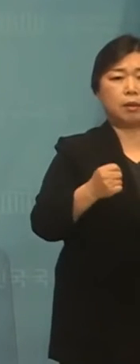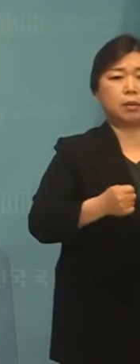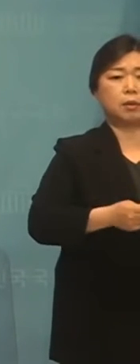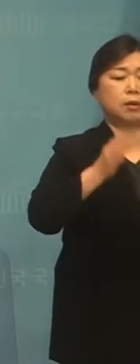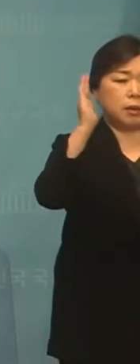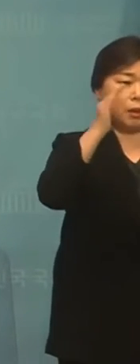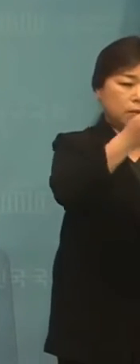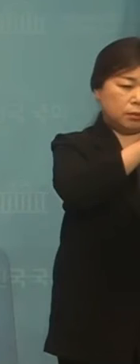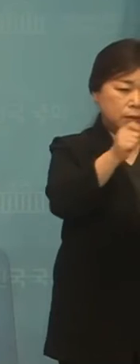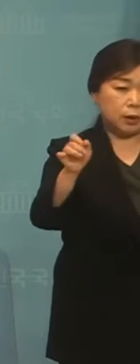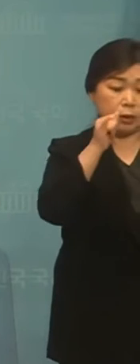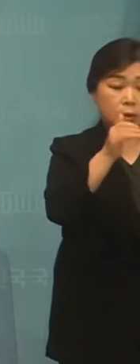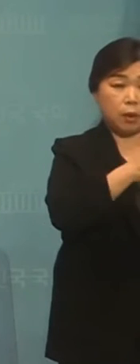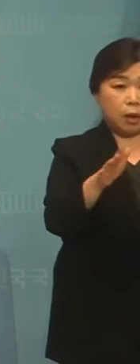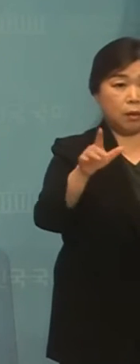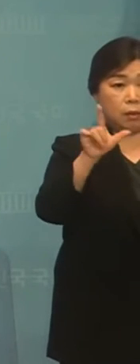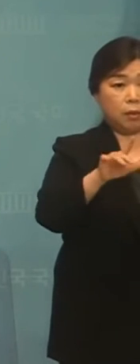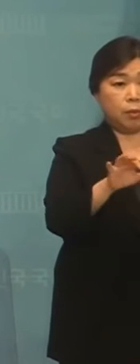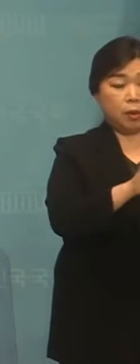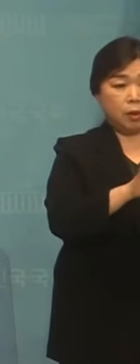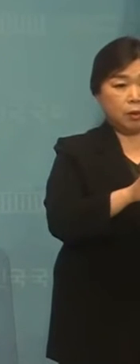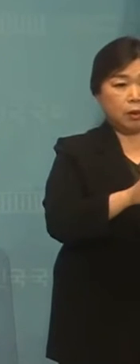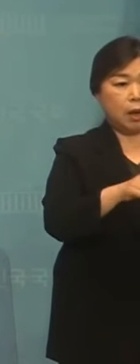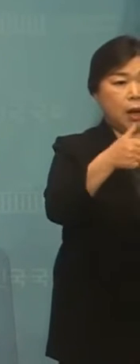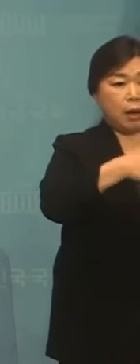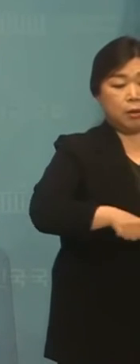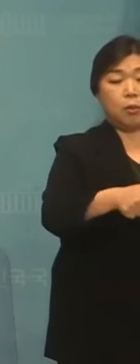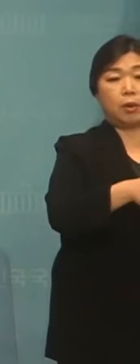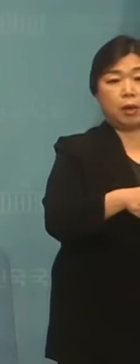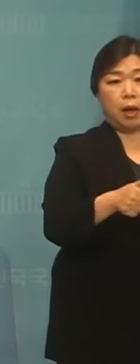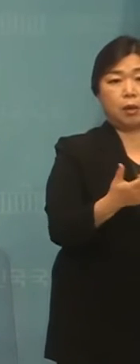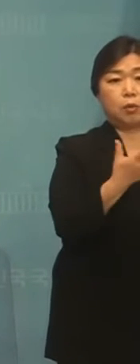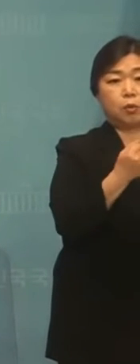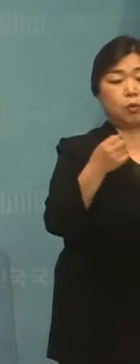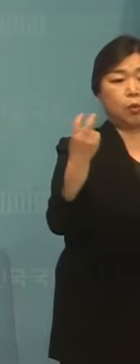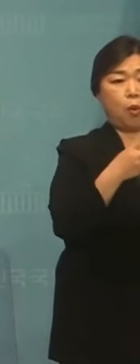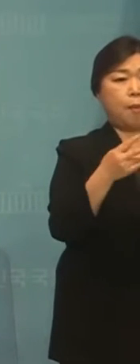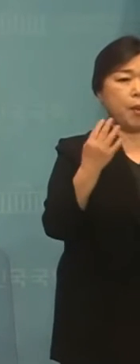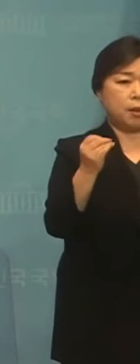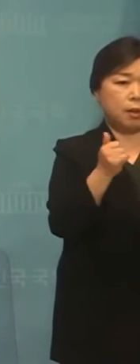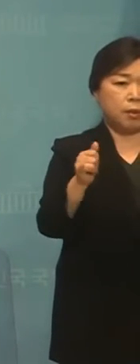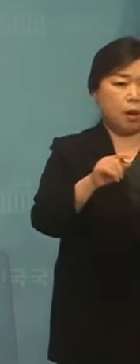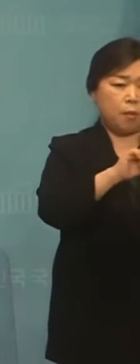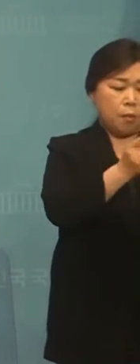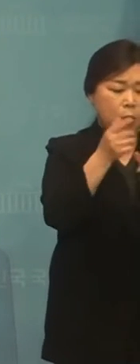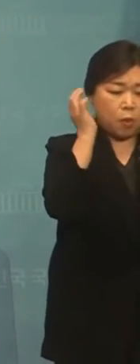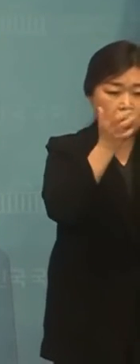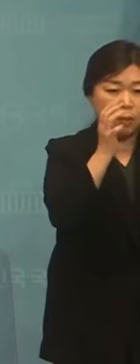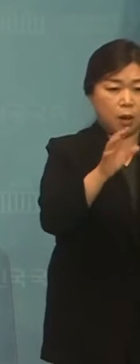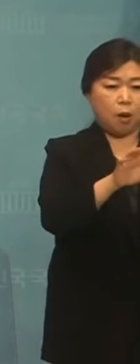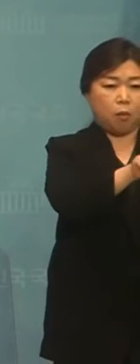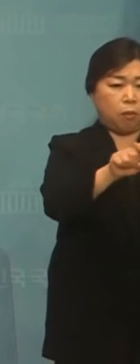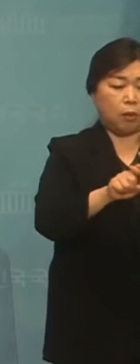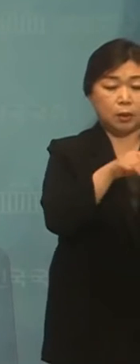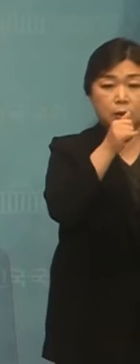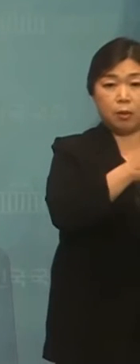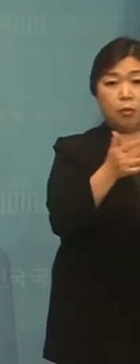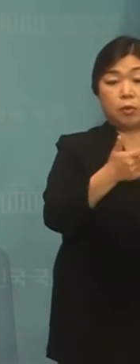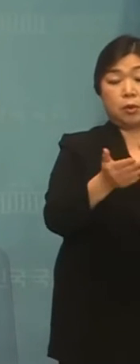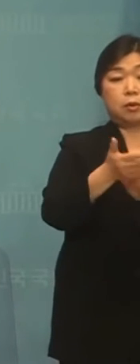상황이 되니 관계된 의혹 중에는 아들과 딸을 비롯해 여러 인물들이 복잡하게 얽혀 있어 부산